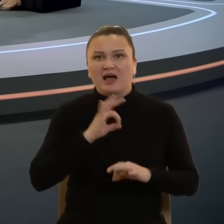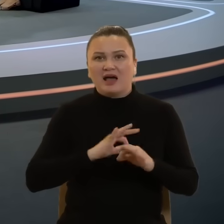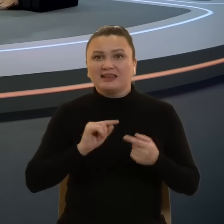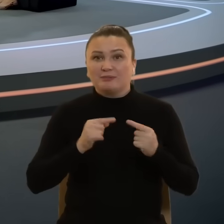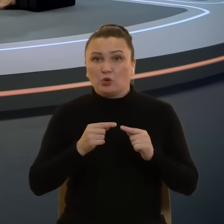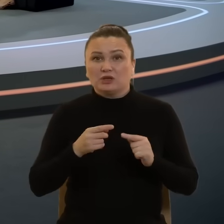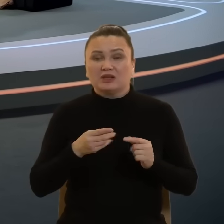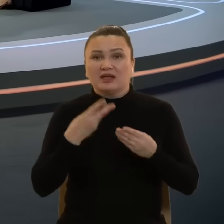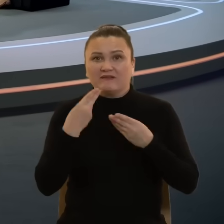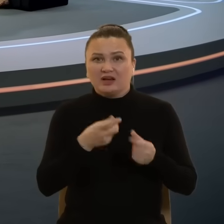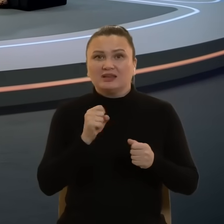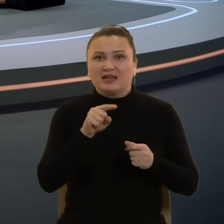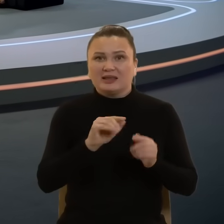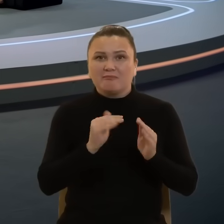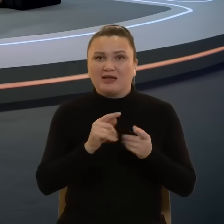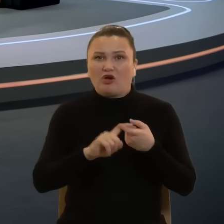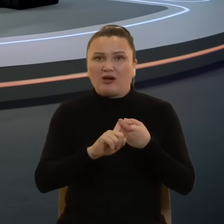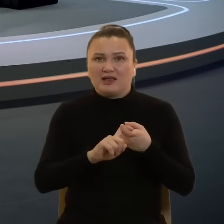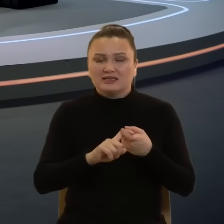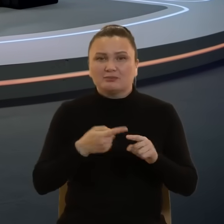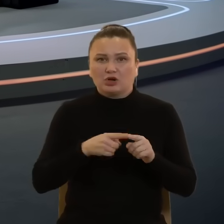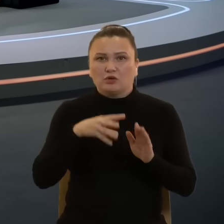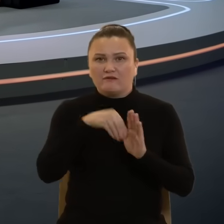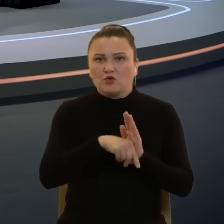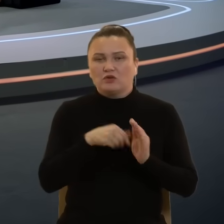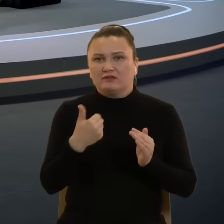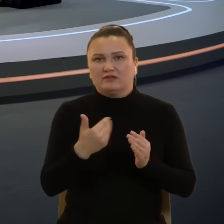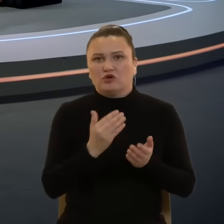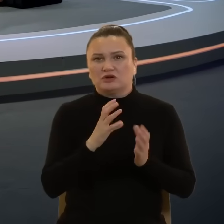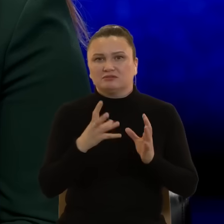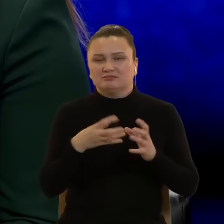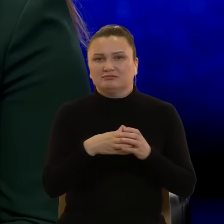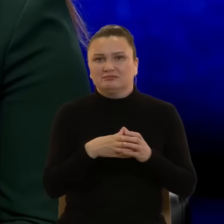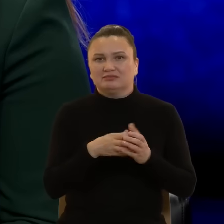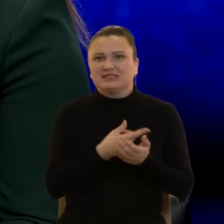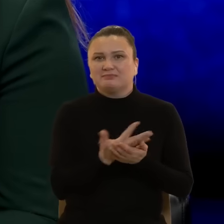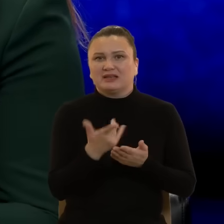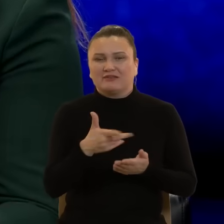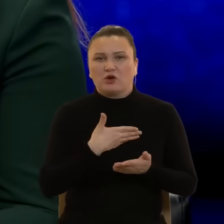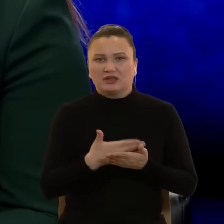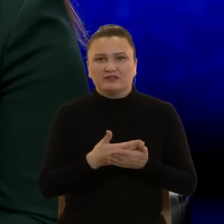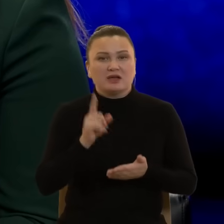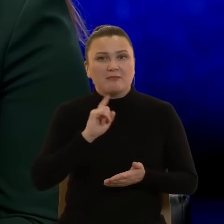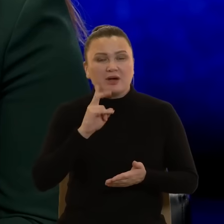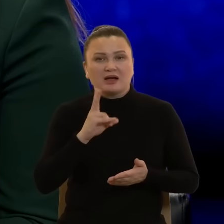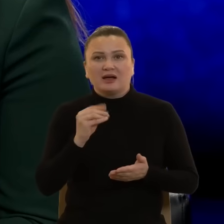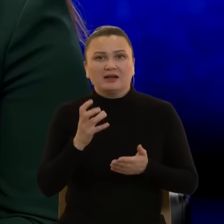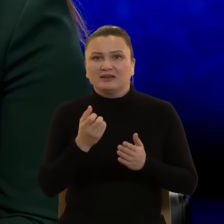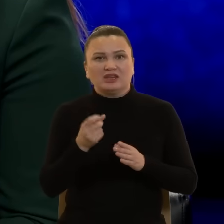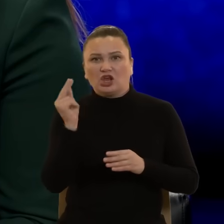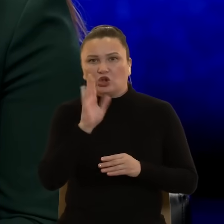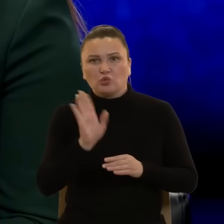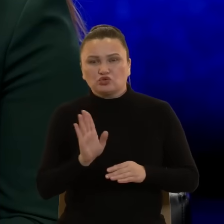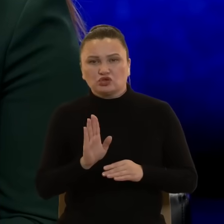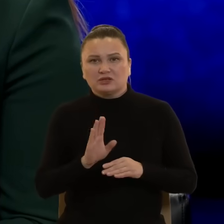на те микроорганизмы, которые входят в спектр его активности. И пока не научились выбирать болезнетворные микробы